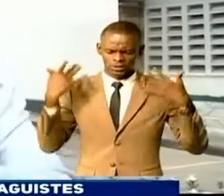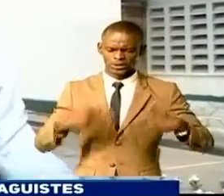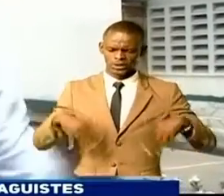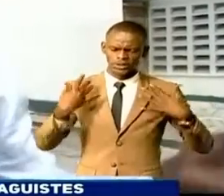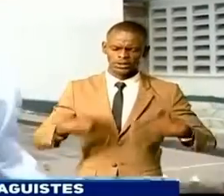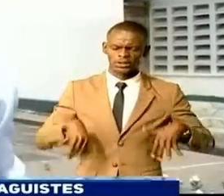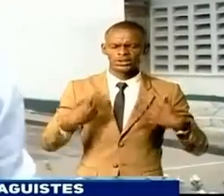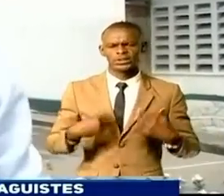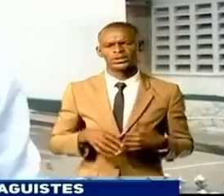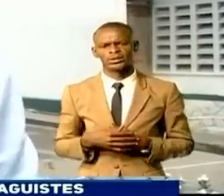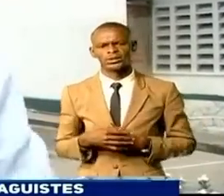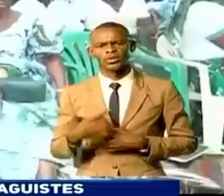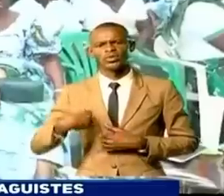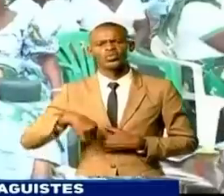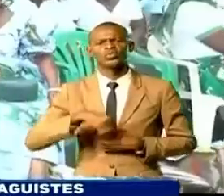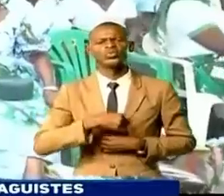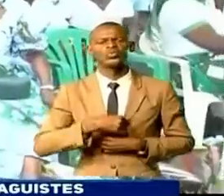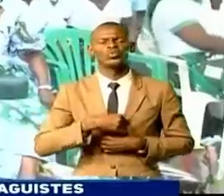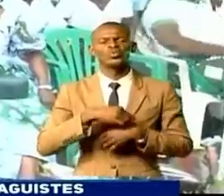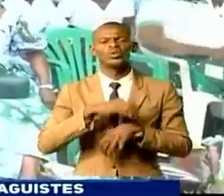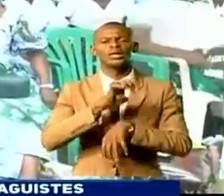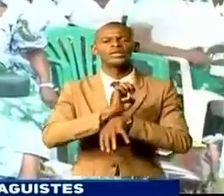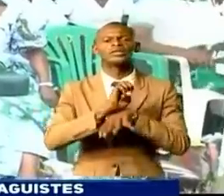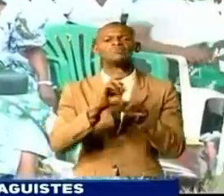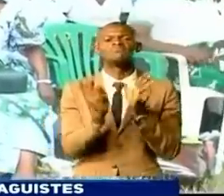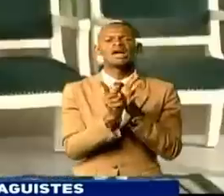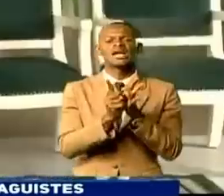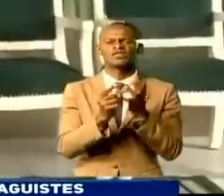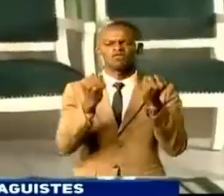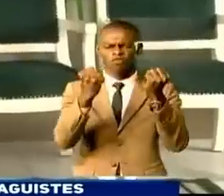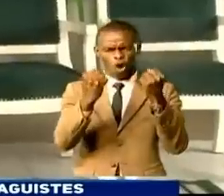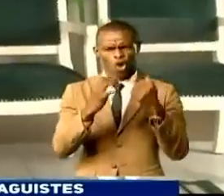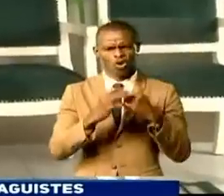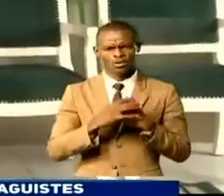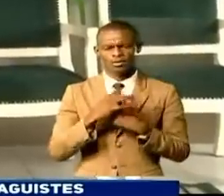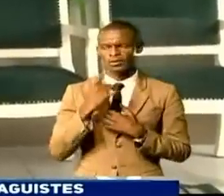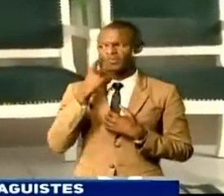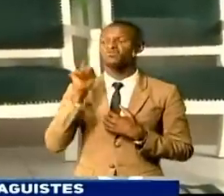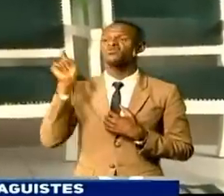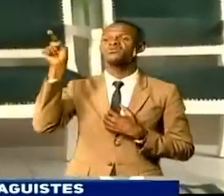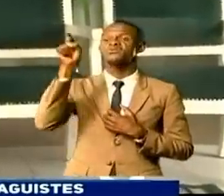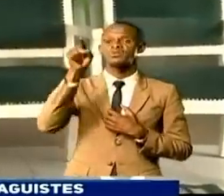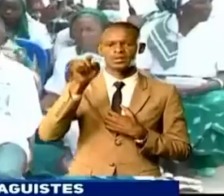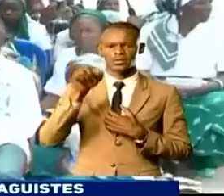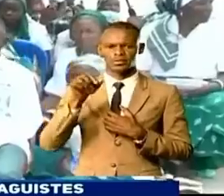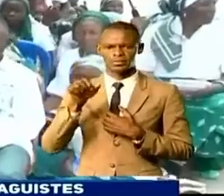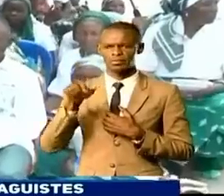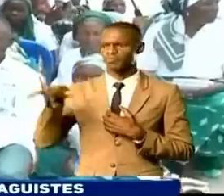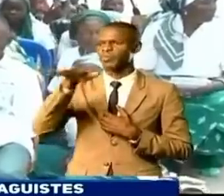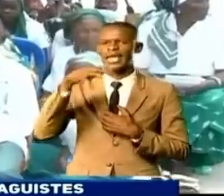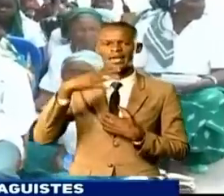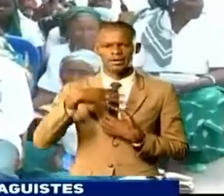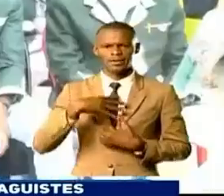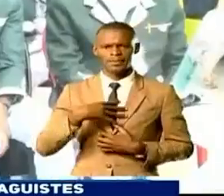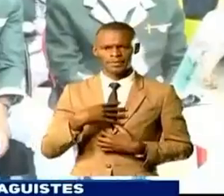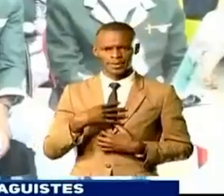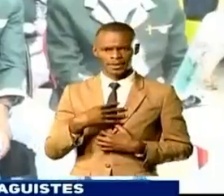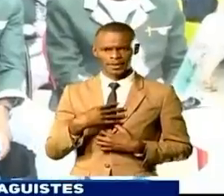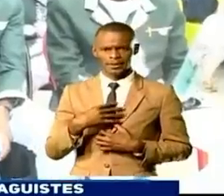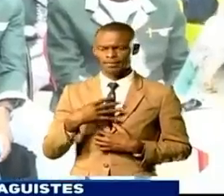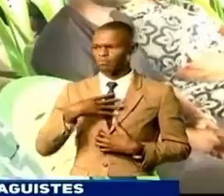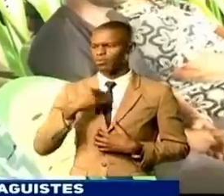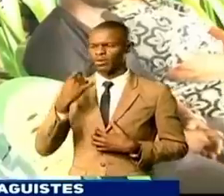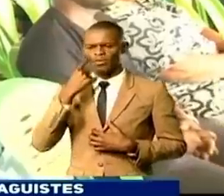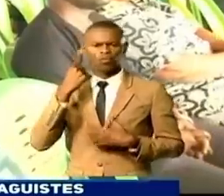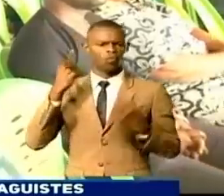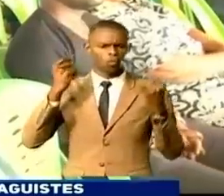Donc, il y a beaucoup de témoignages, même les Blancs et même quand ils sont à Yankamba, ils ont découvert que Jésus est ici, le Saint-Esprit est